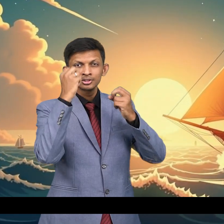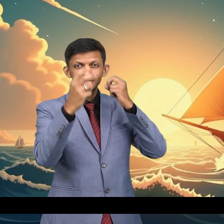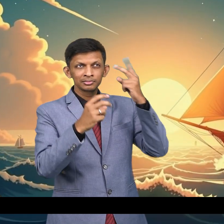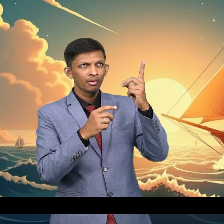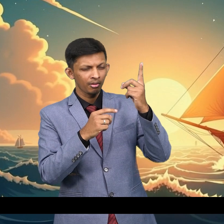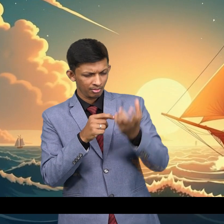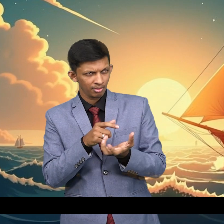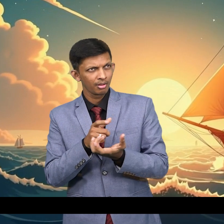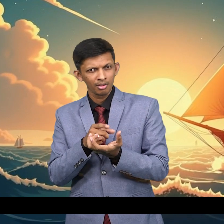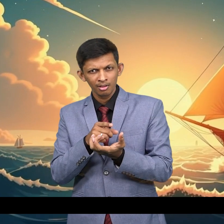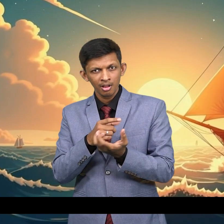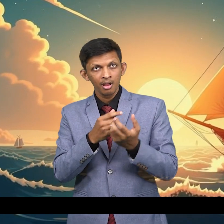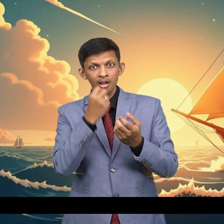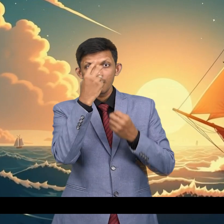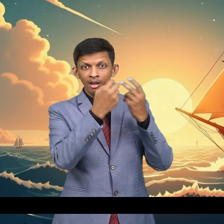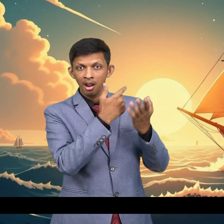तारे,